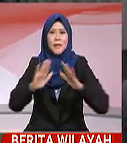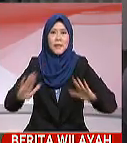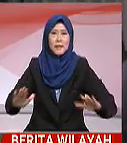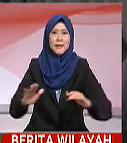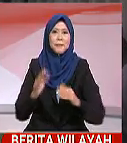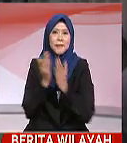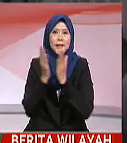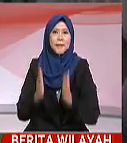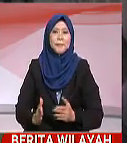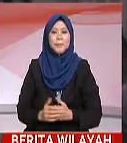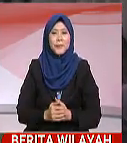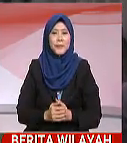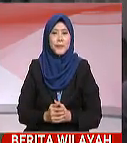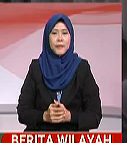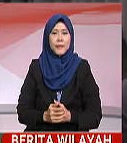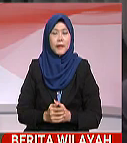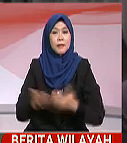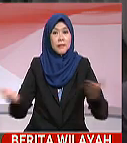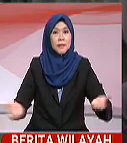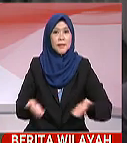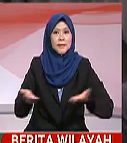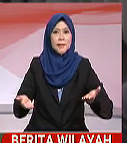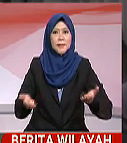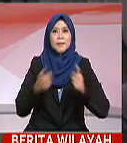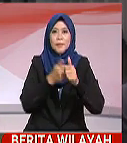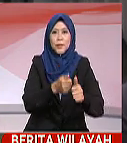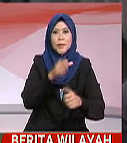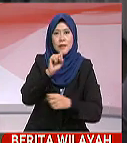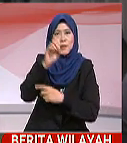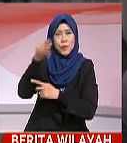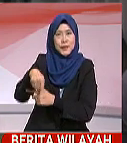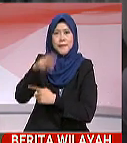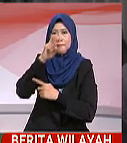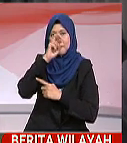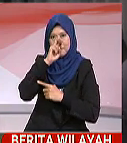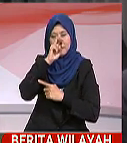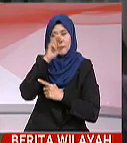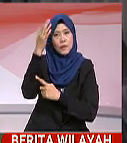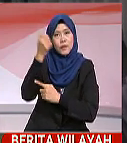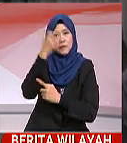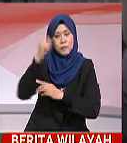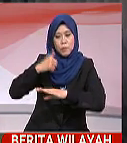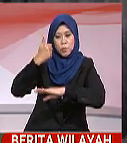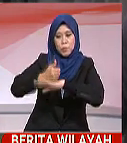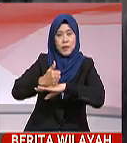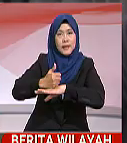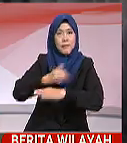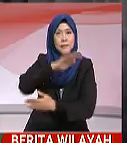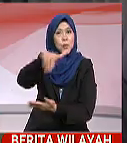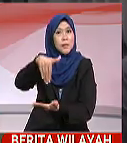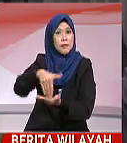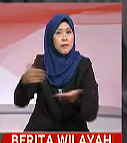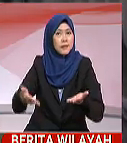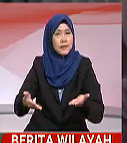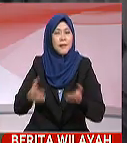pusat ini kami jalankan mengikut SOP yang sangat ketat sebab penubuhan pusat ini pun adalah atas